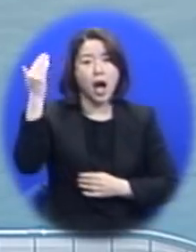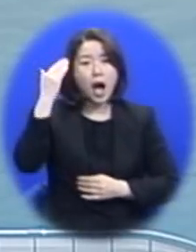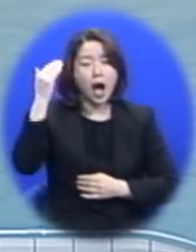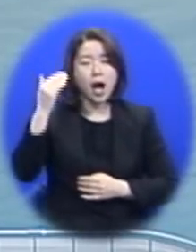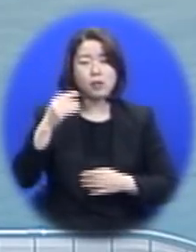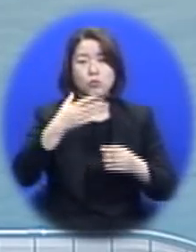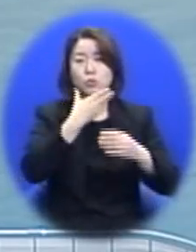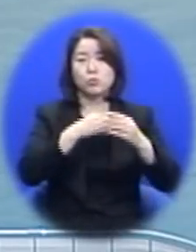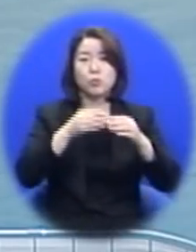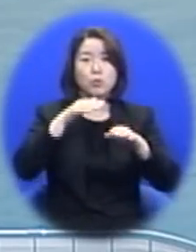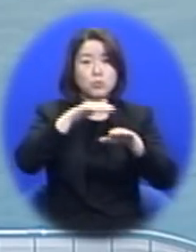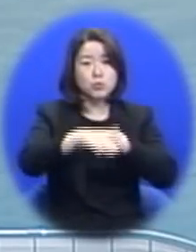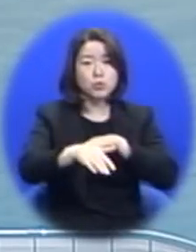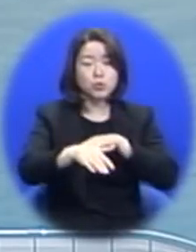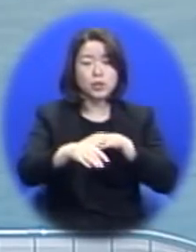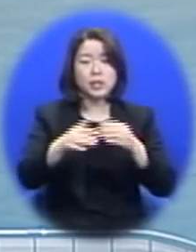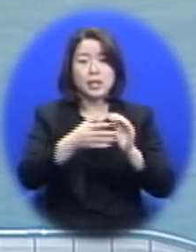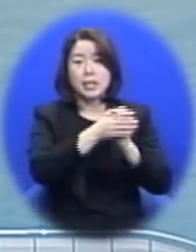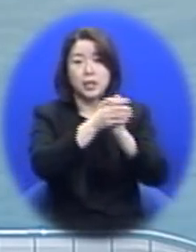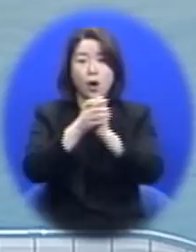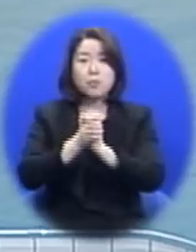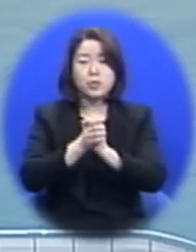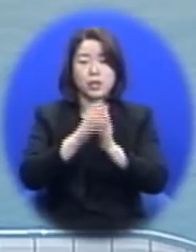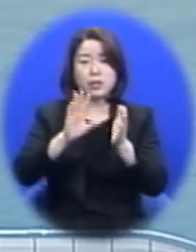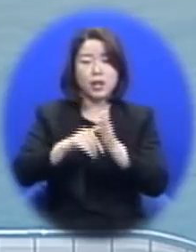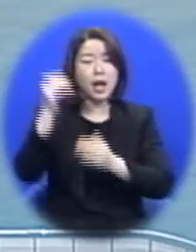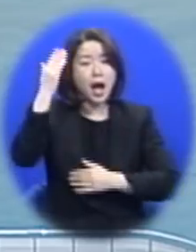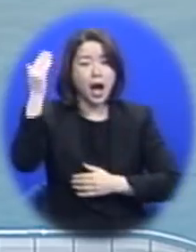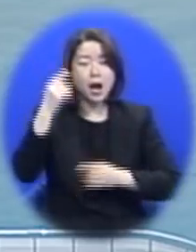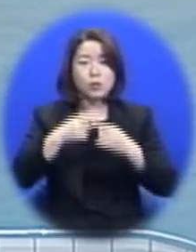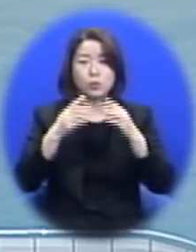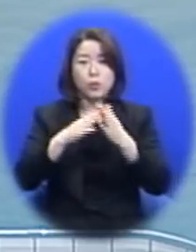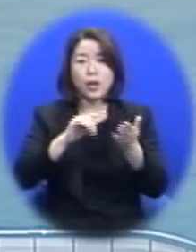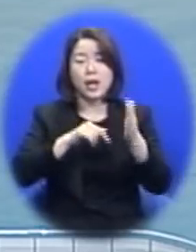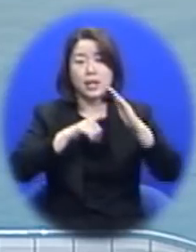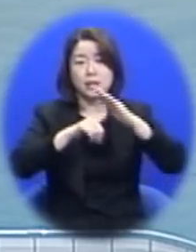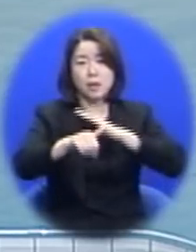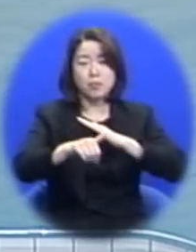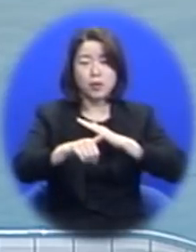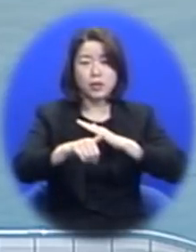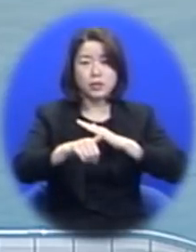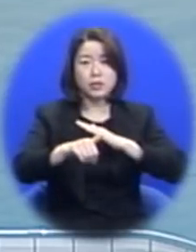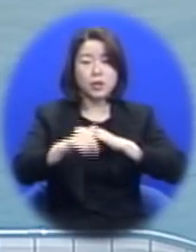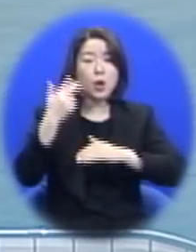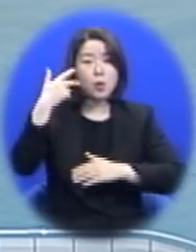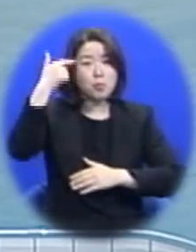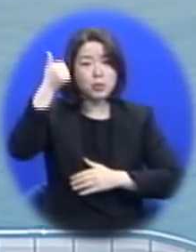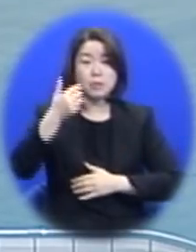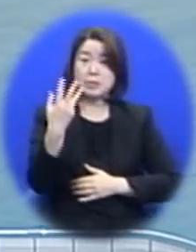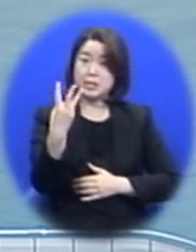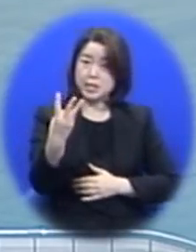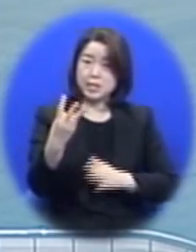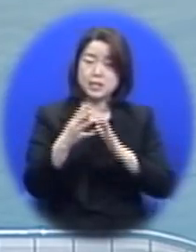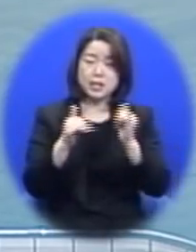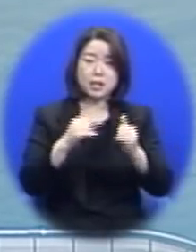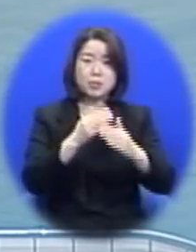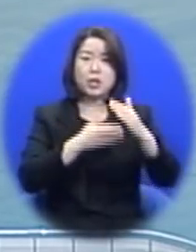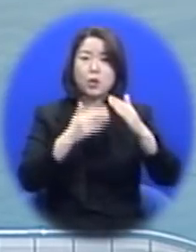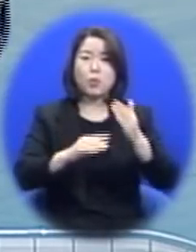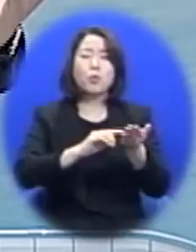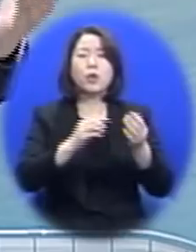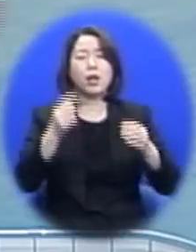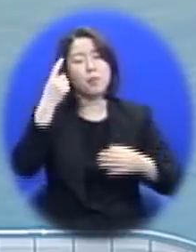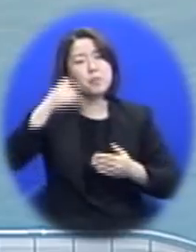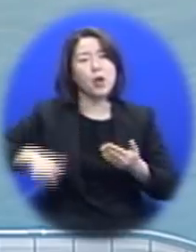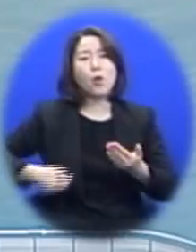복음주의 협의회에서 한국 교회를 대표하는 세 분의 목사님이 공개 회개를 하신 적이 있습니다. 제가 어느 목사님인지